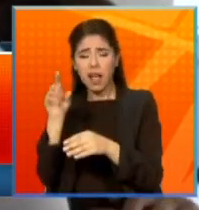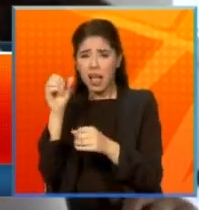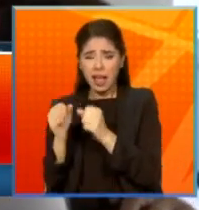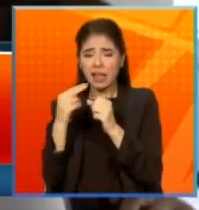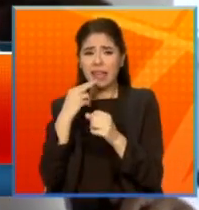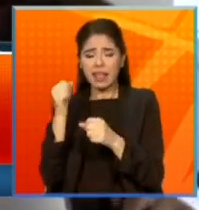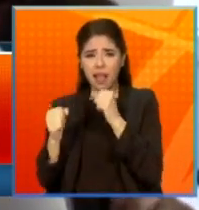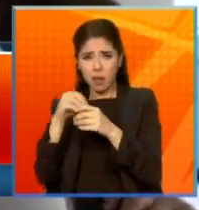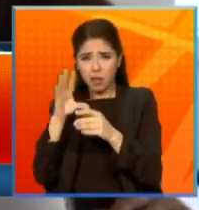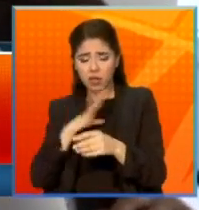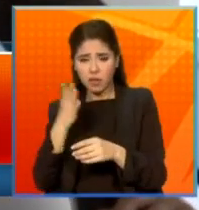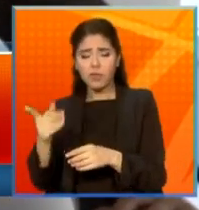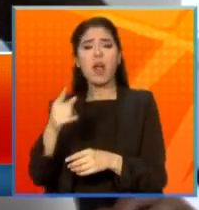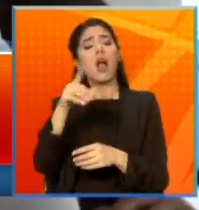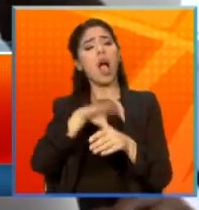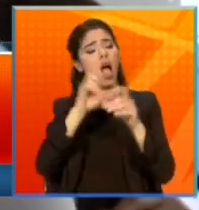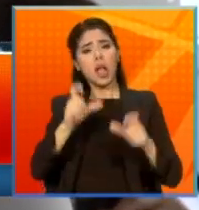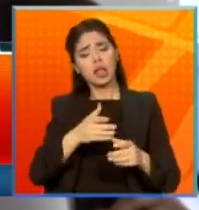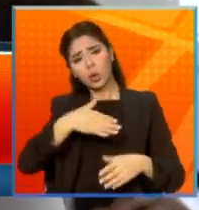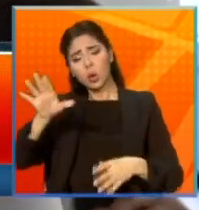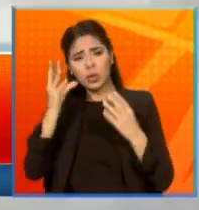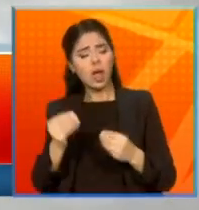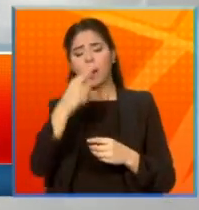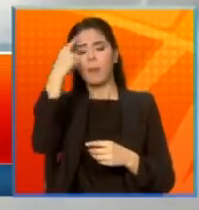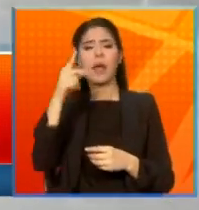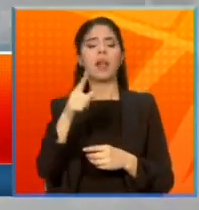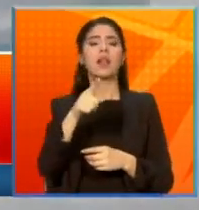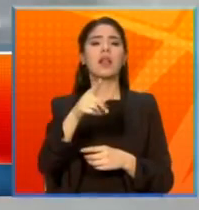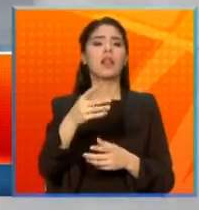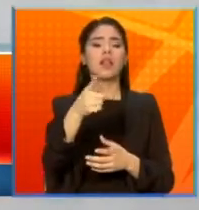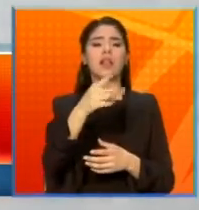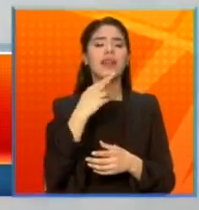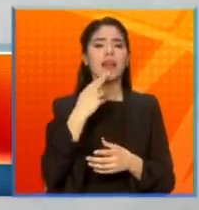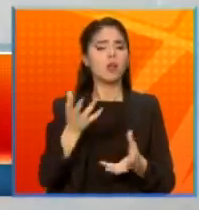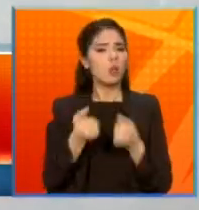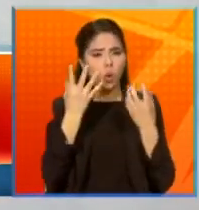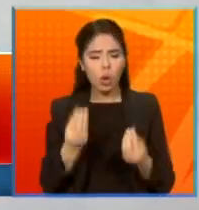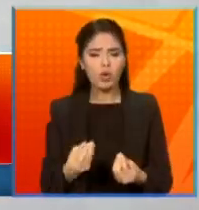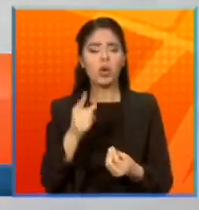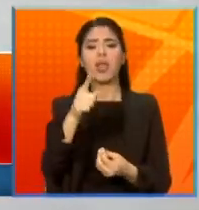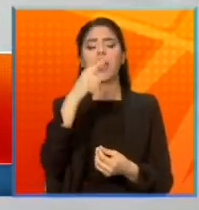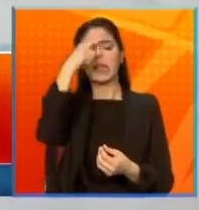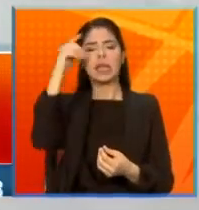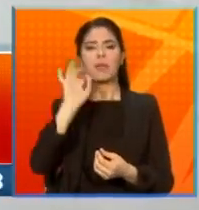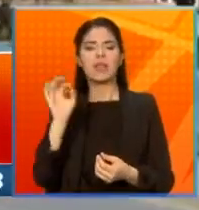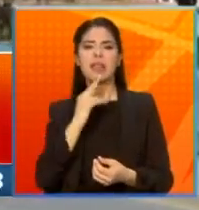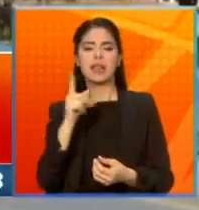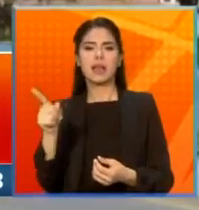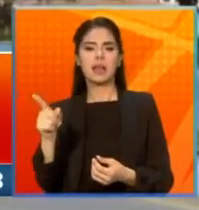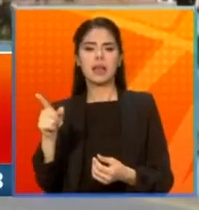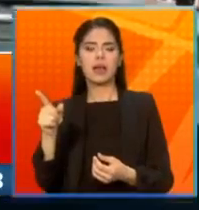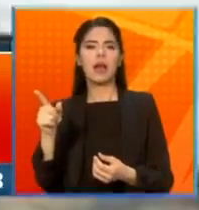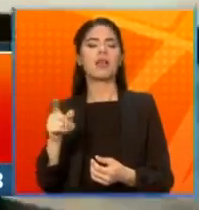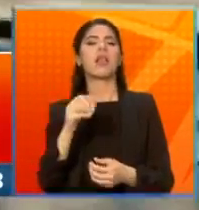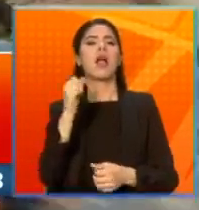götürüp götüreceğini hastaneye götürseydi belki ablam şu anda yaşıyor olacaktı. Kazaya tanıklık edenler talihsiz kadının otomobilin camından içeri girdiğini